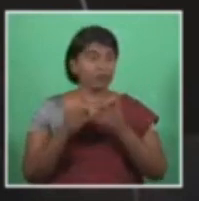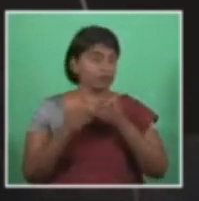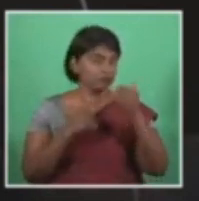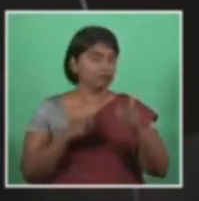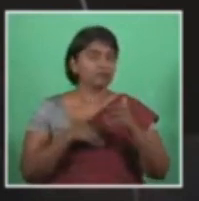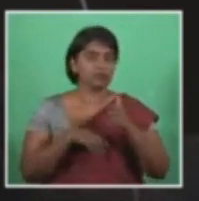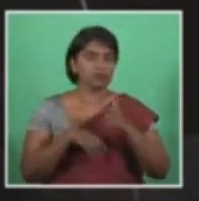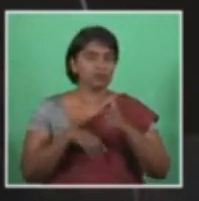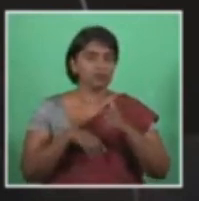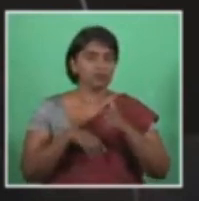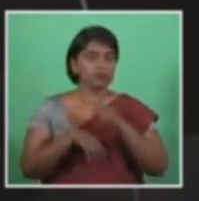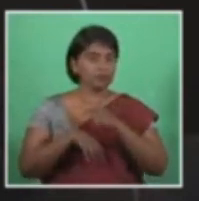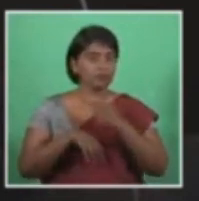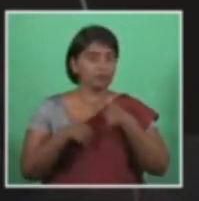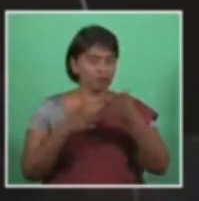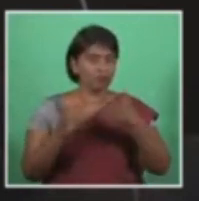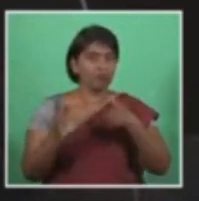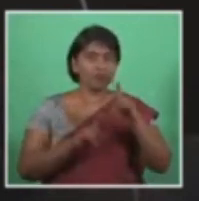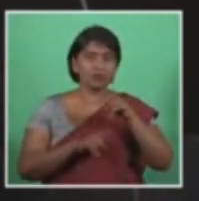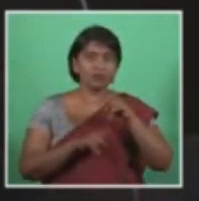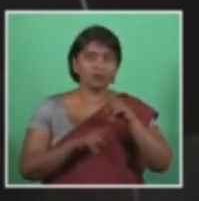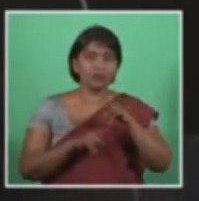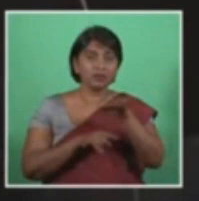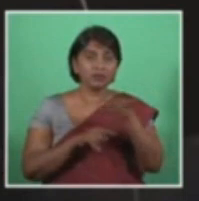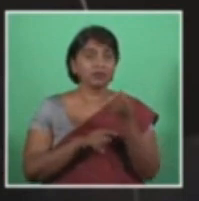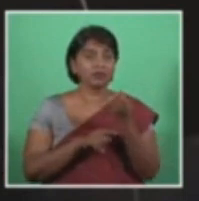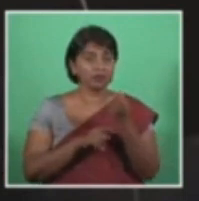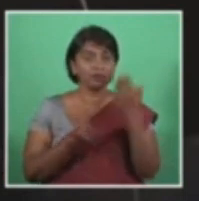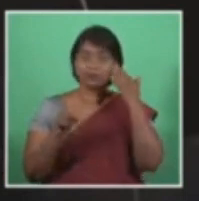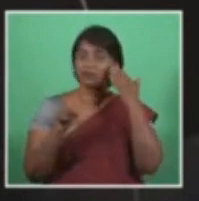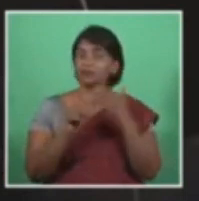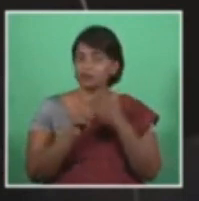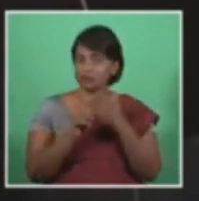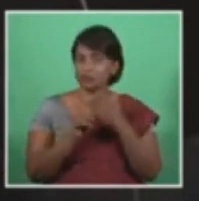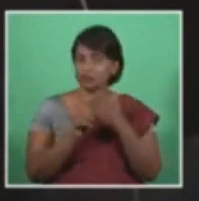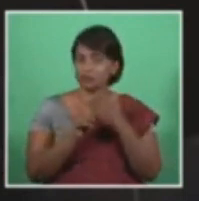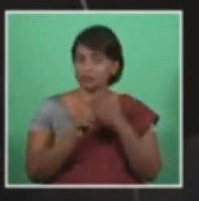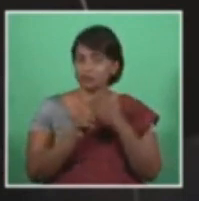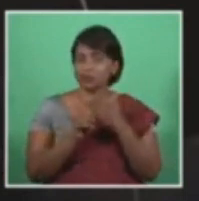wada මේ පිළිබඳ මේකේ සමාජ ආර්ථික ඒ